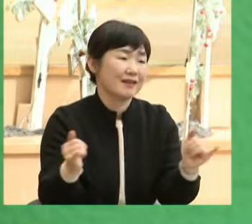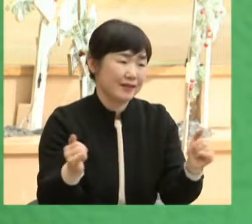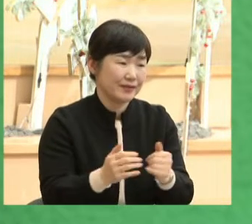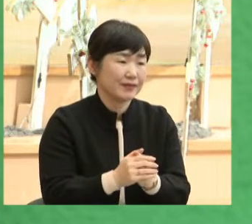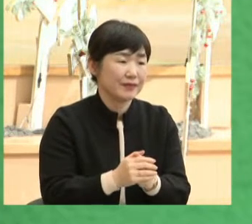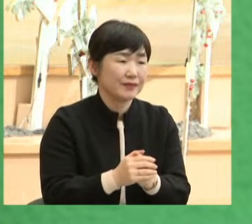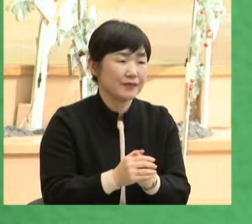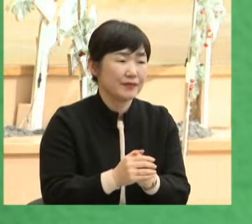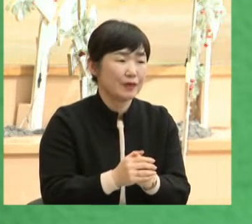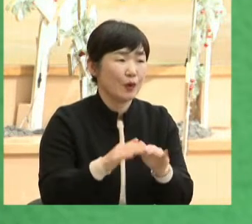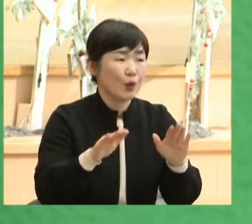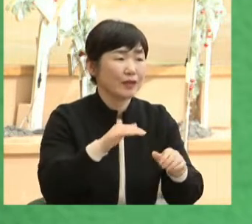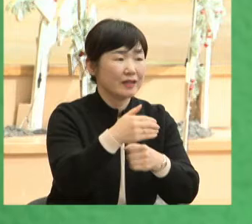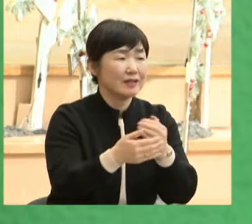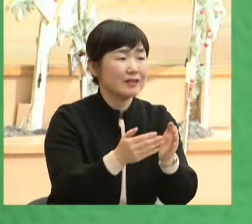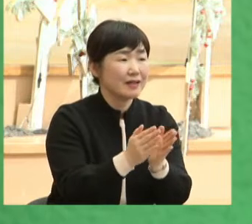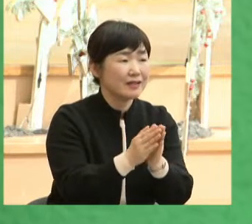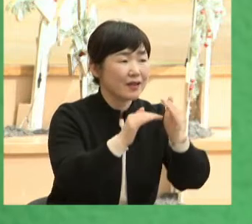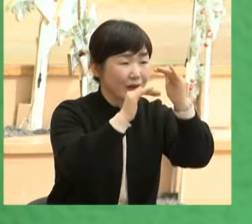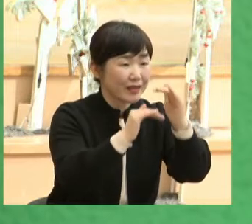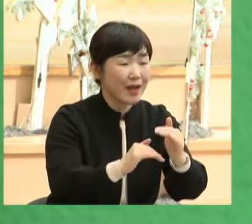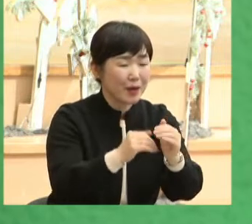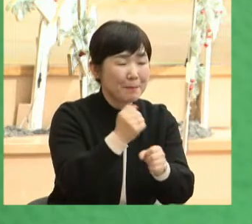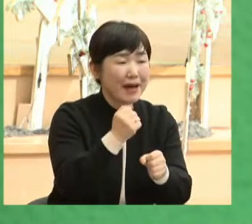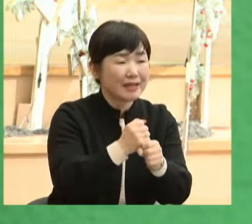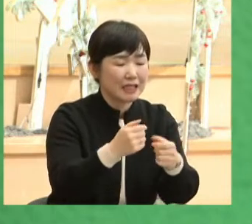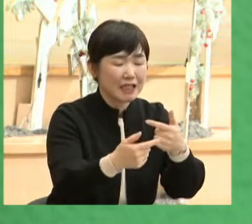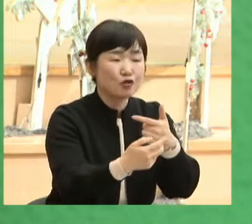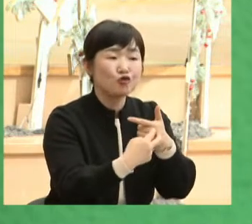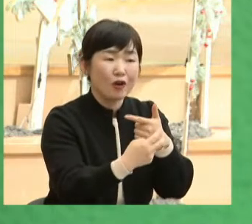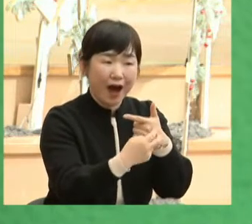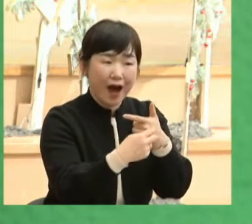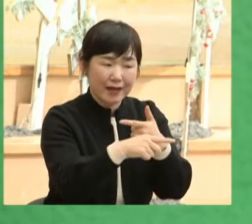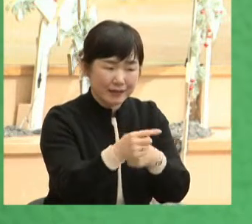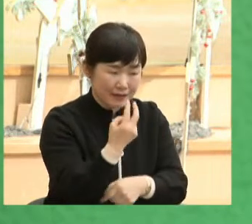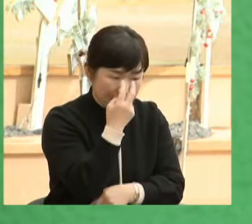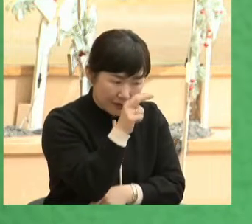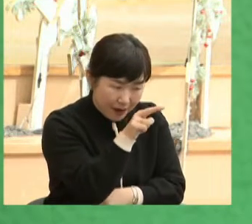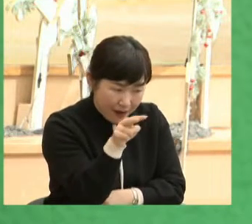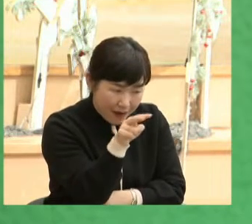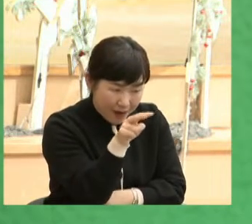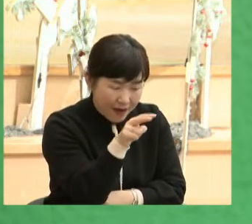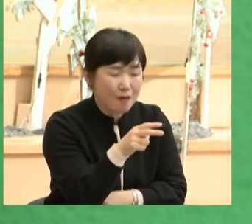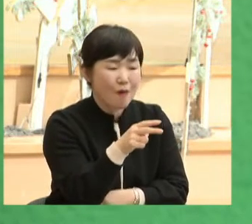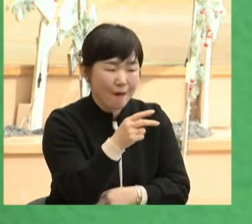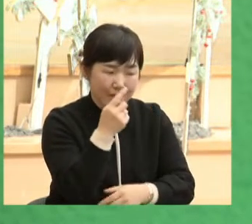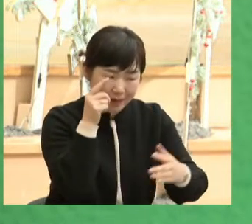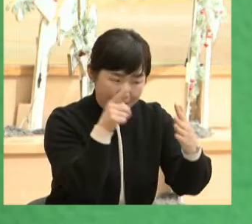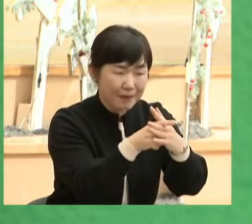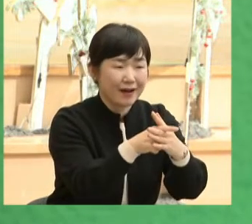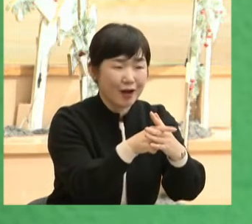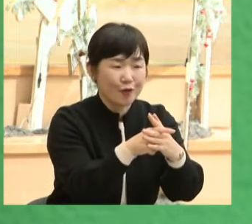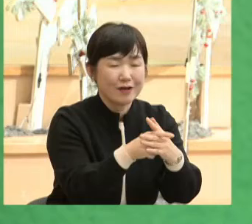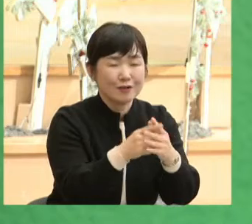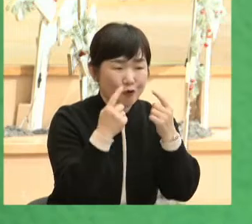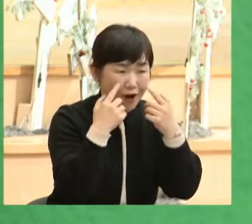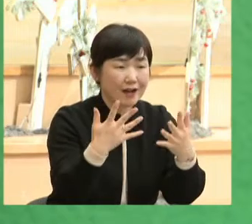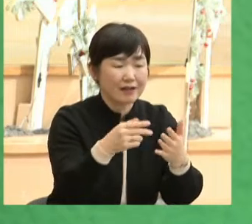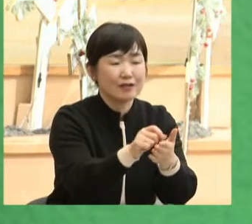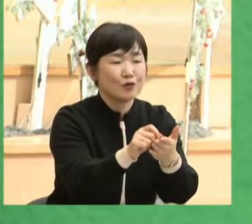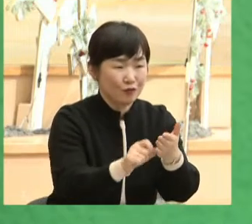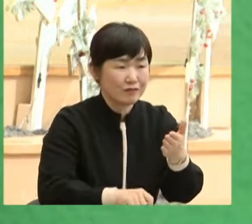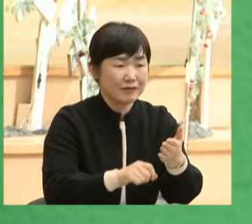이걸 오늘 본문에 누가는 놓치지 않고 딱 기록하고 있는 물어보십니다